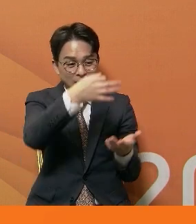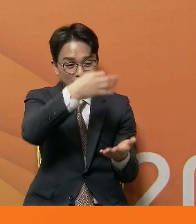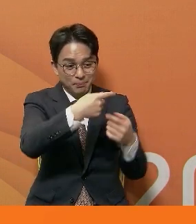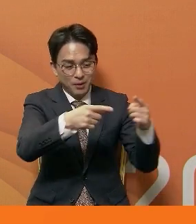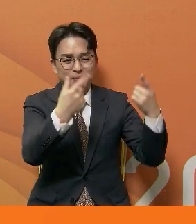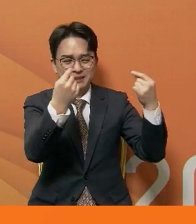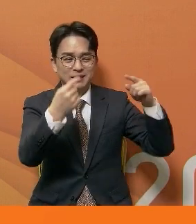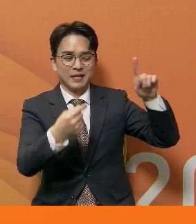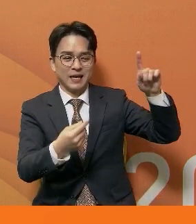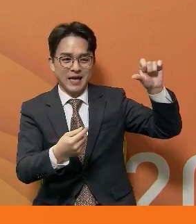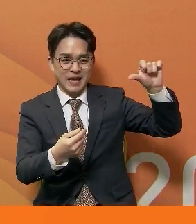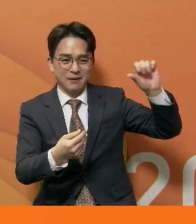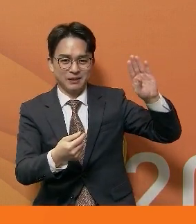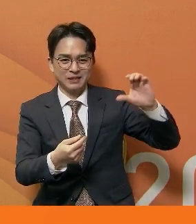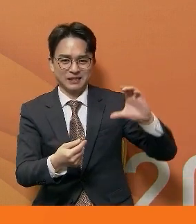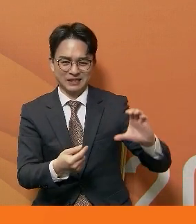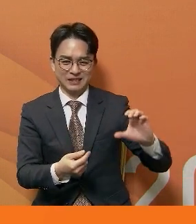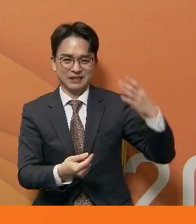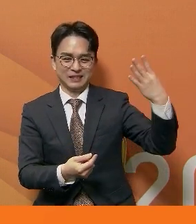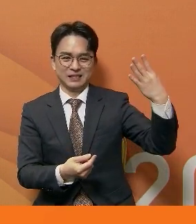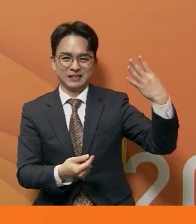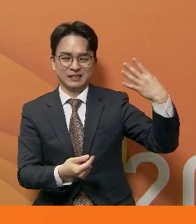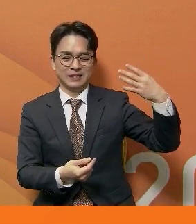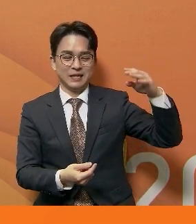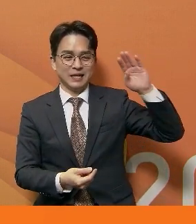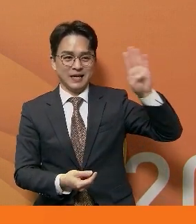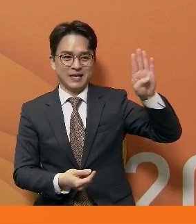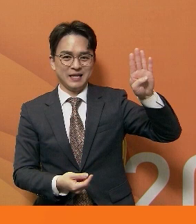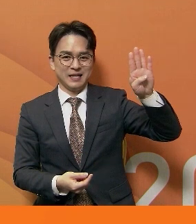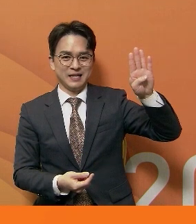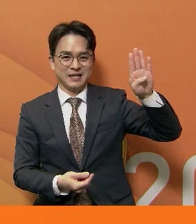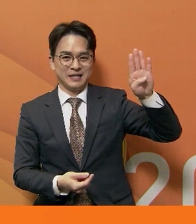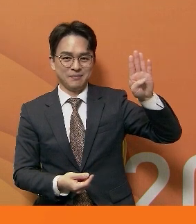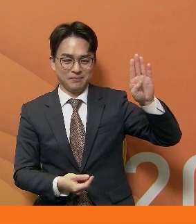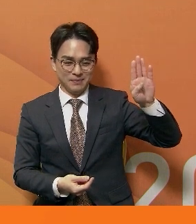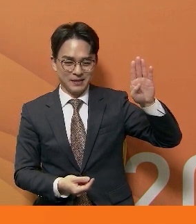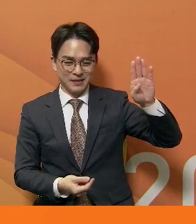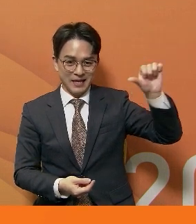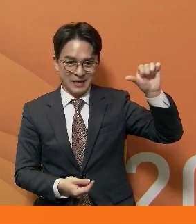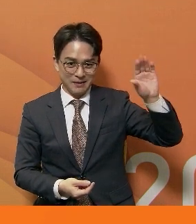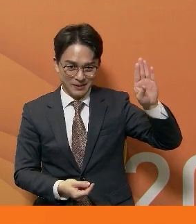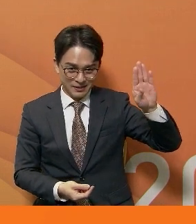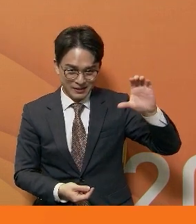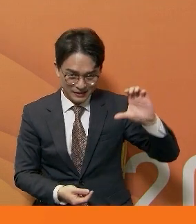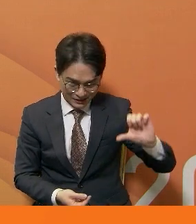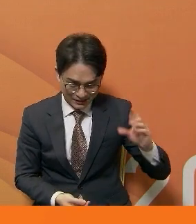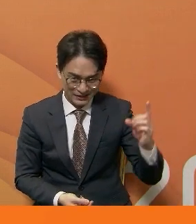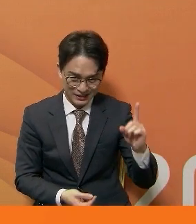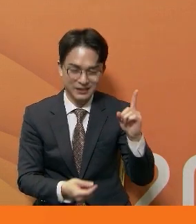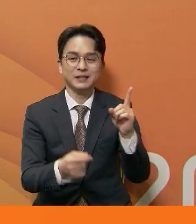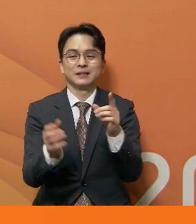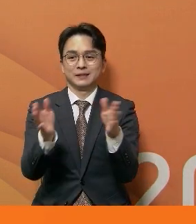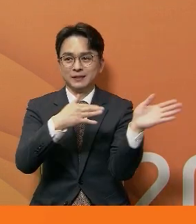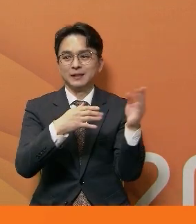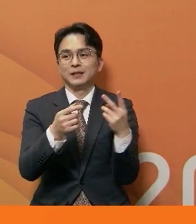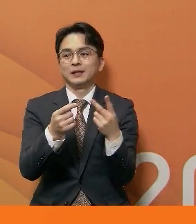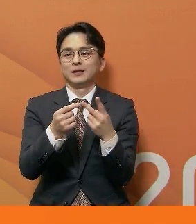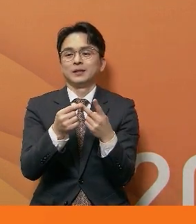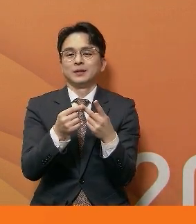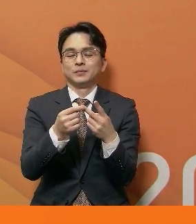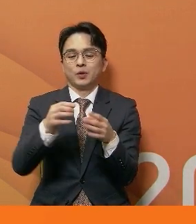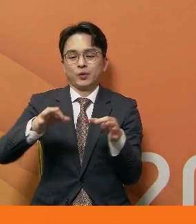은행권에서 많이 사용을 하게 됩니다 그리고 경제성 평가와 같은 경우에는 향후에이 컨텐츠가